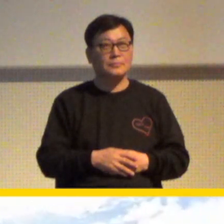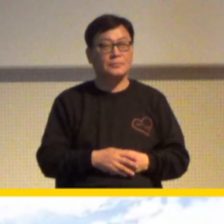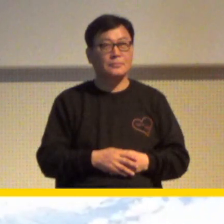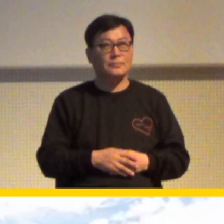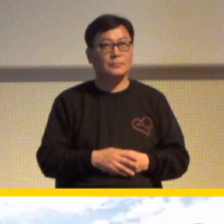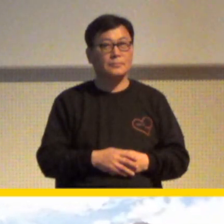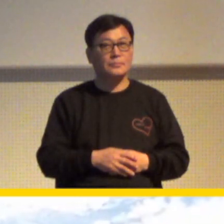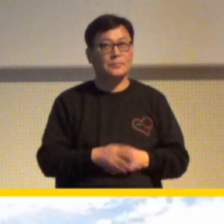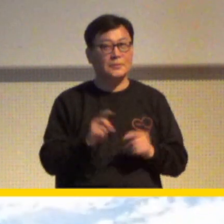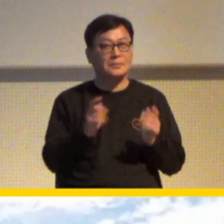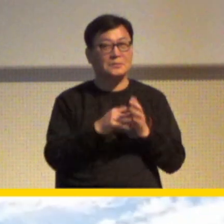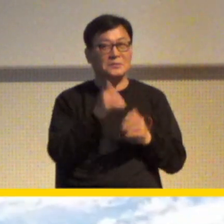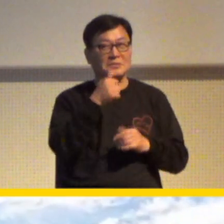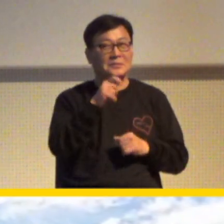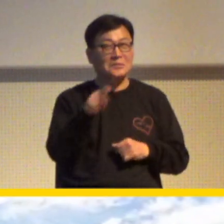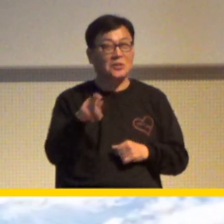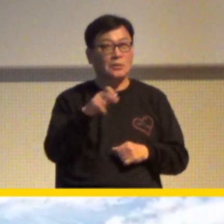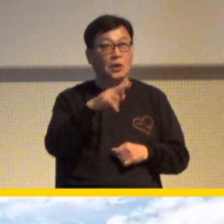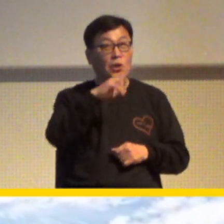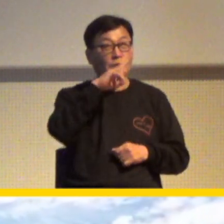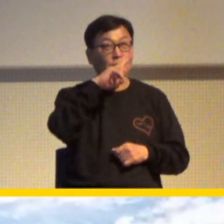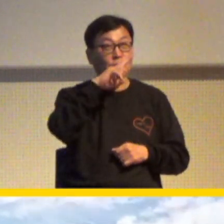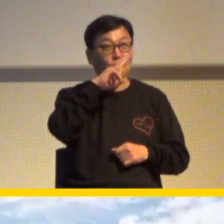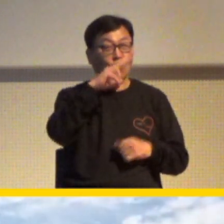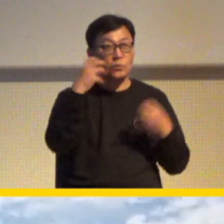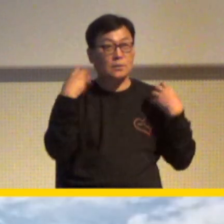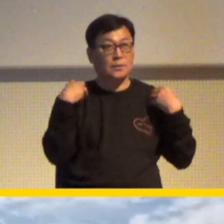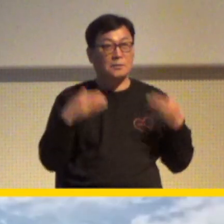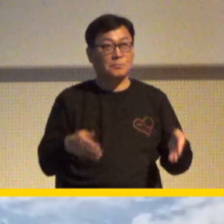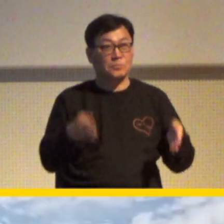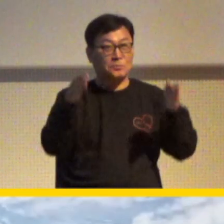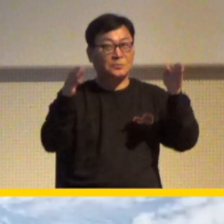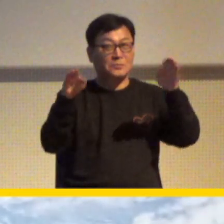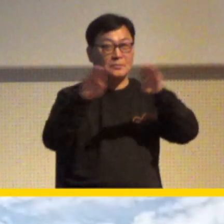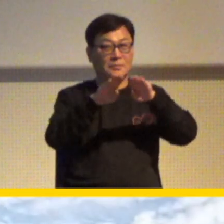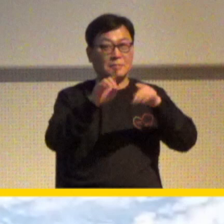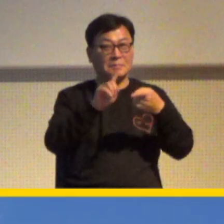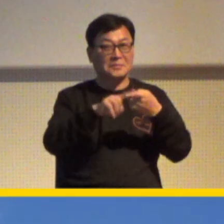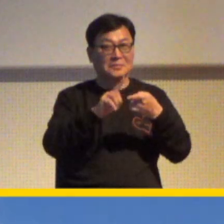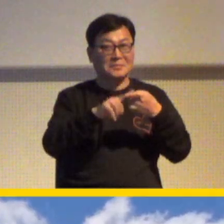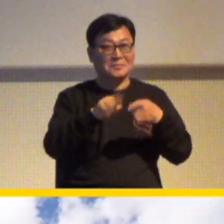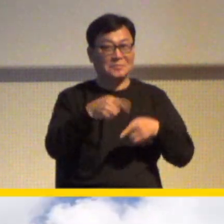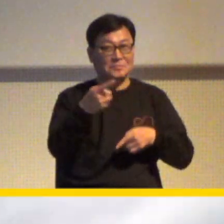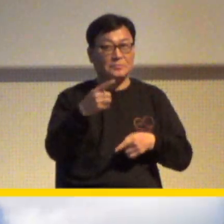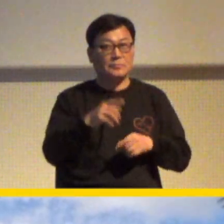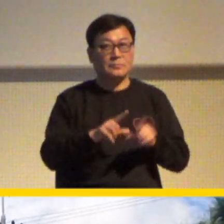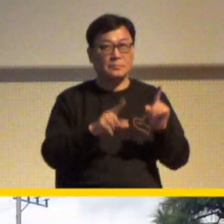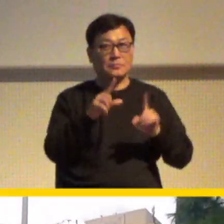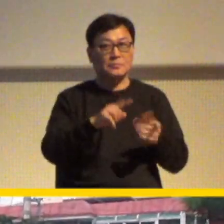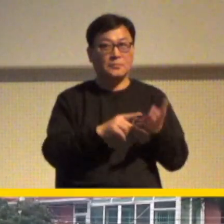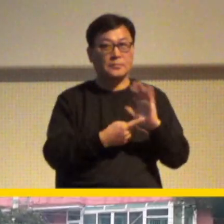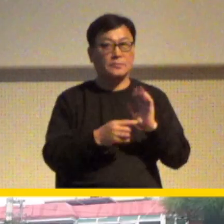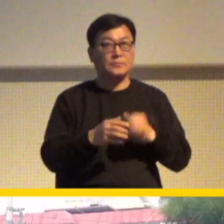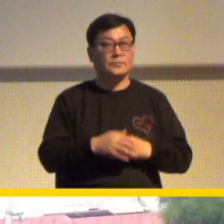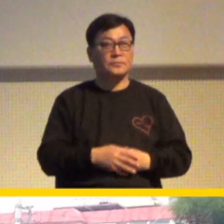이제 저기 네 사실 거의 운동 중독 많고요. 한번 넘겨보도록 하겠습니다.